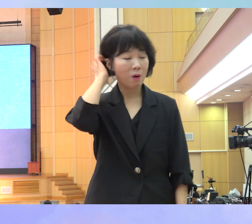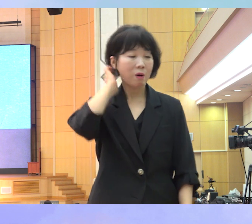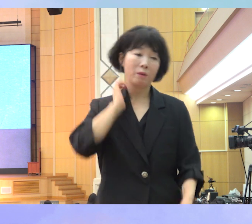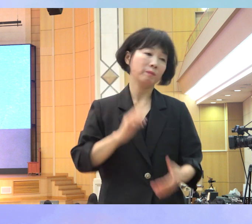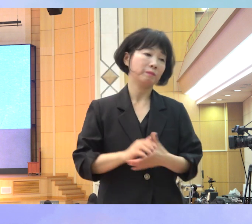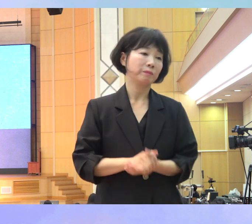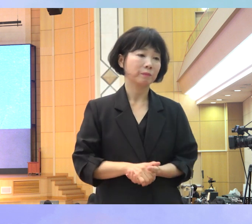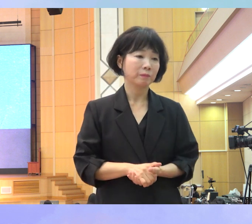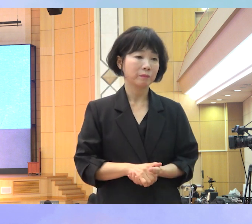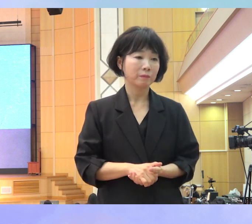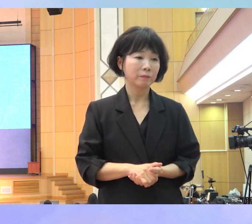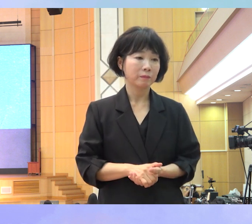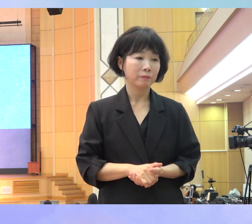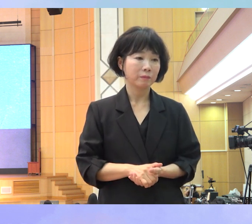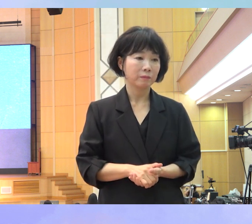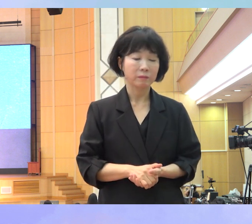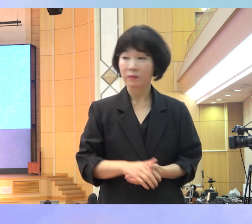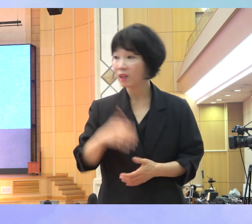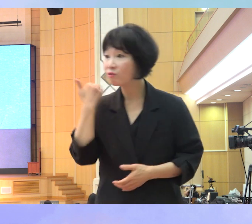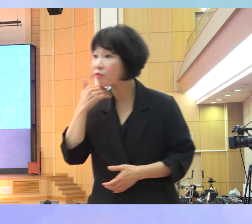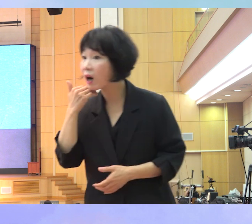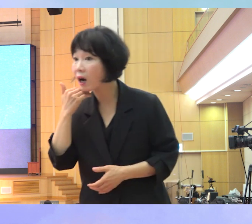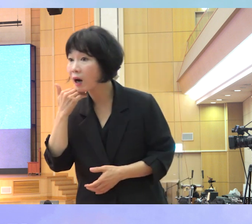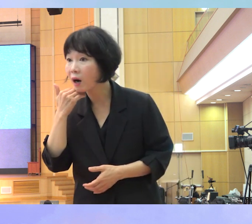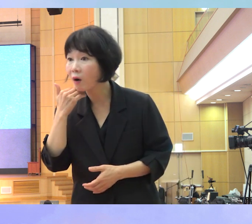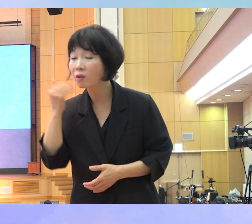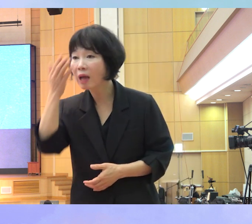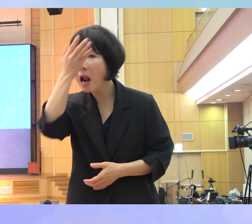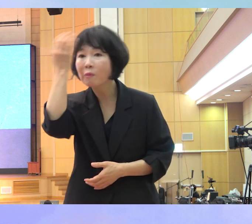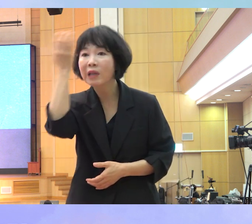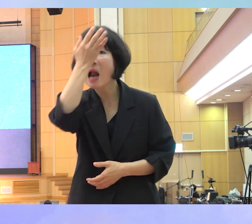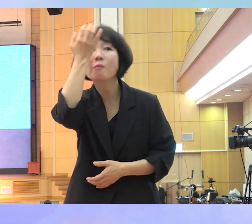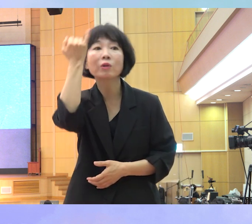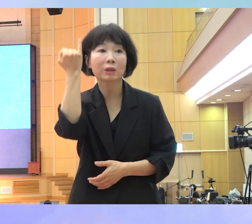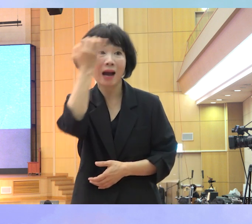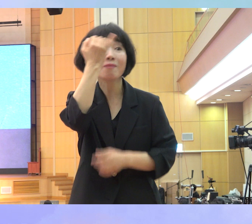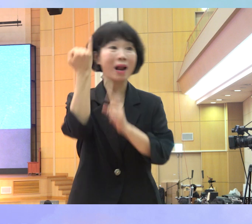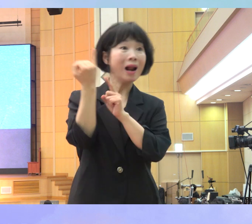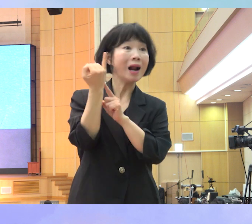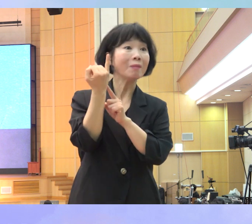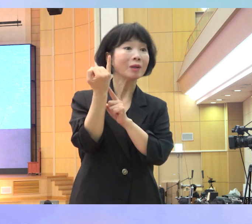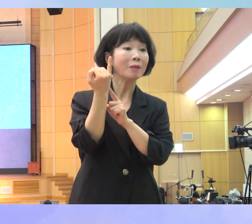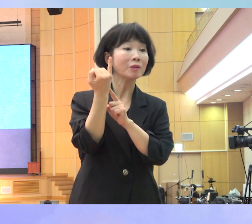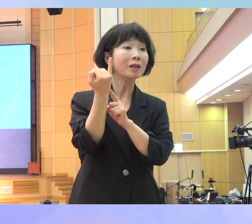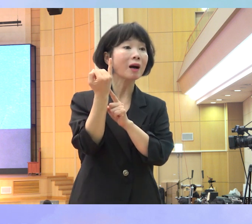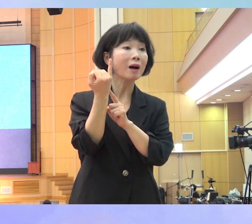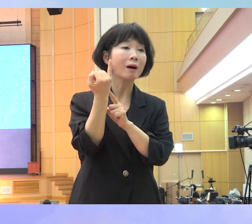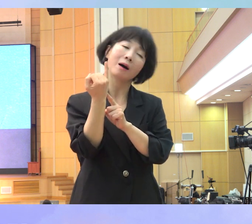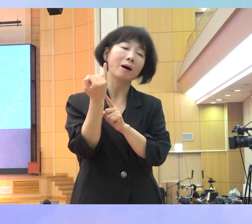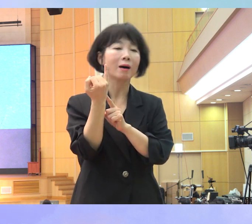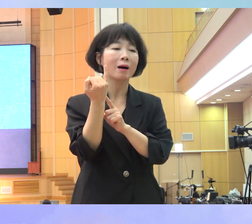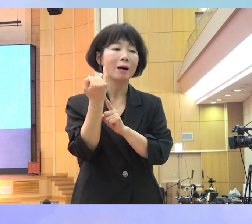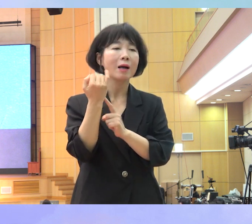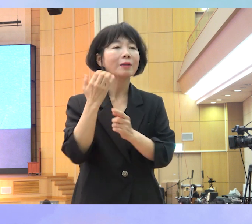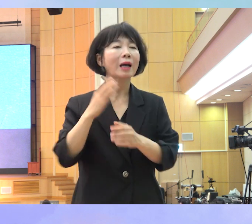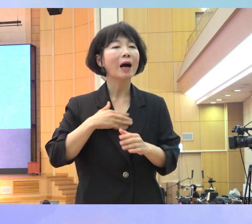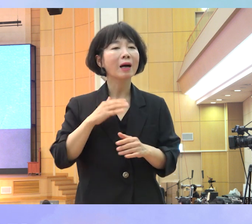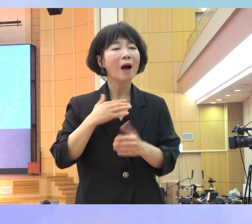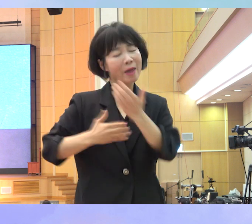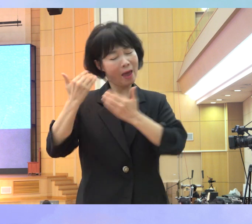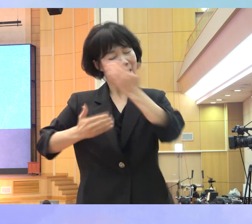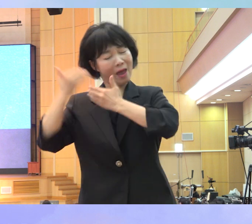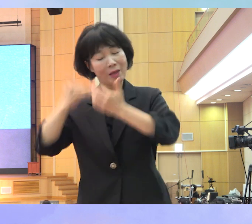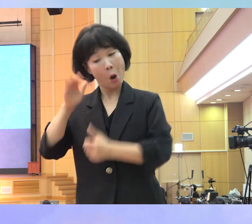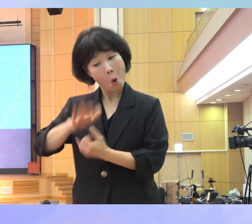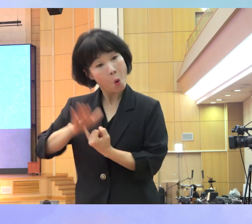말씀드렸지만, 어떤 노인이 어렸을 때 들었던 너 할 수 있어, 너라면 할 수 있을